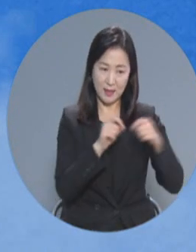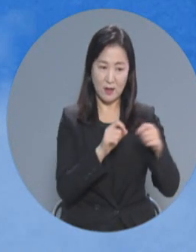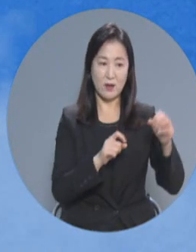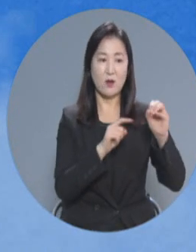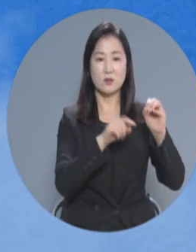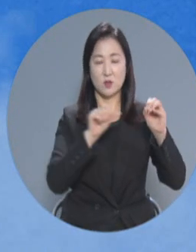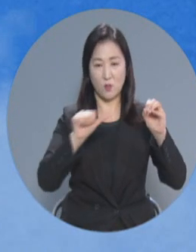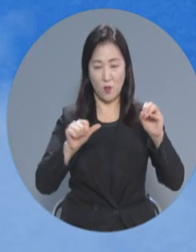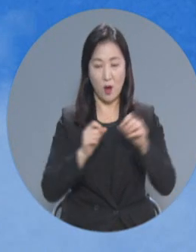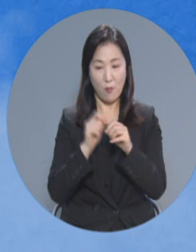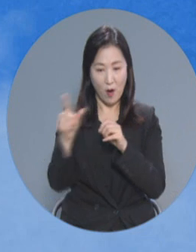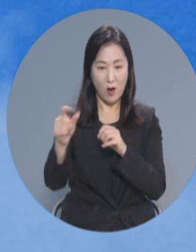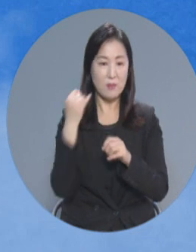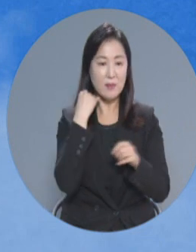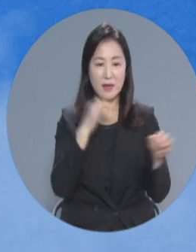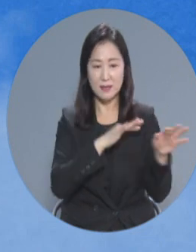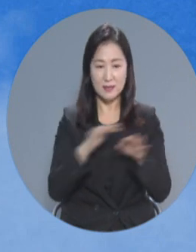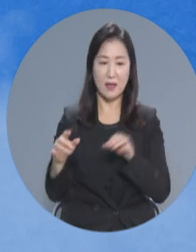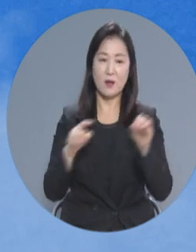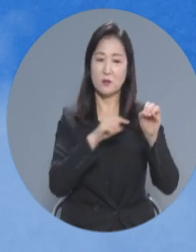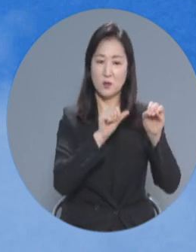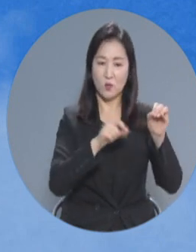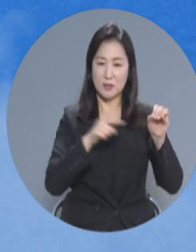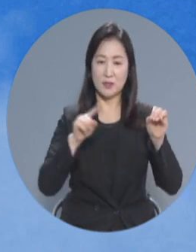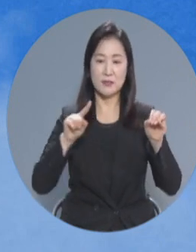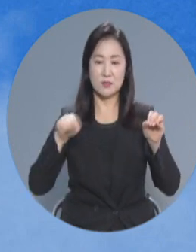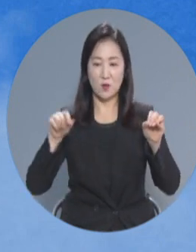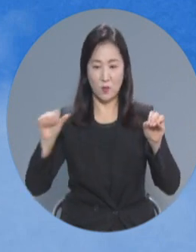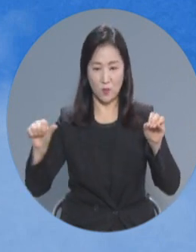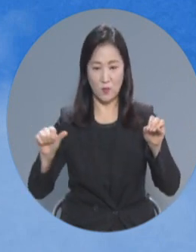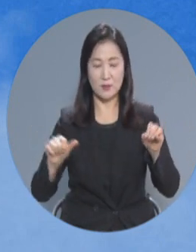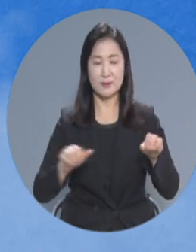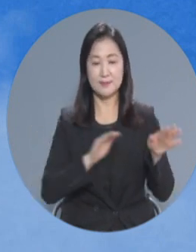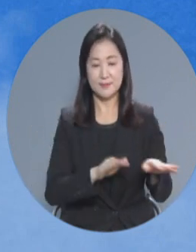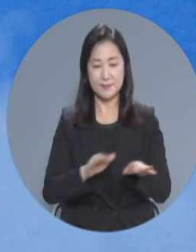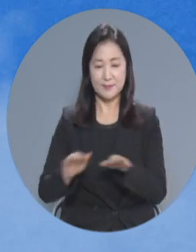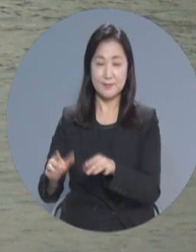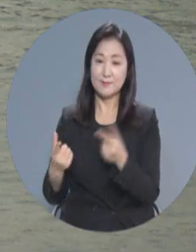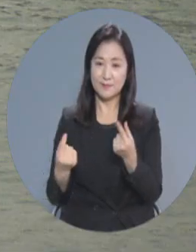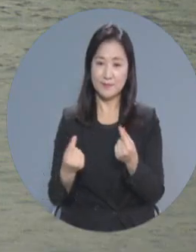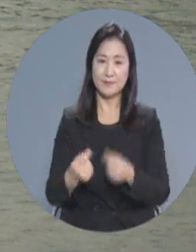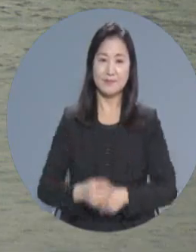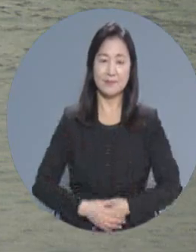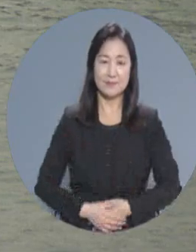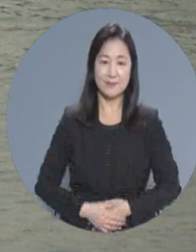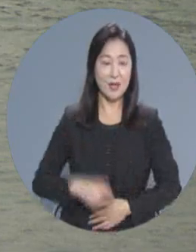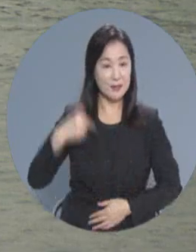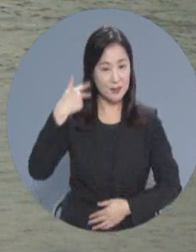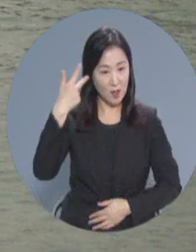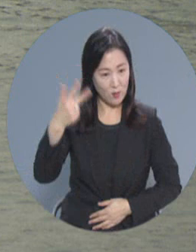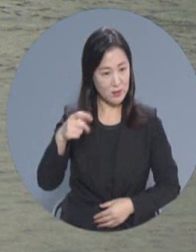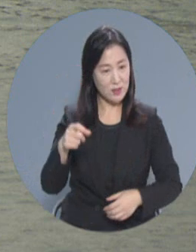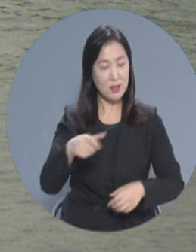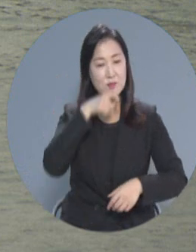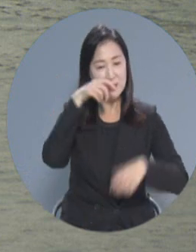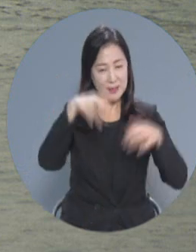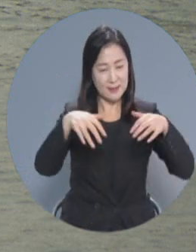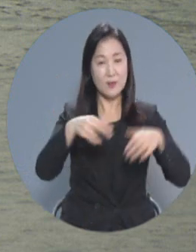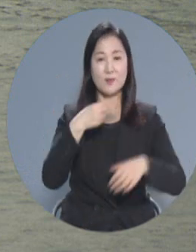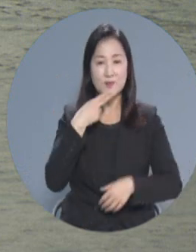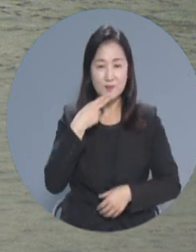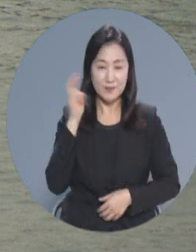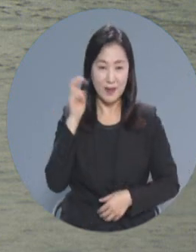0.5m, 먼바다에서 0.5에서 1.5m로 비교적 잔잔하게 일겠습니다. 다음 주에 특별한 비 소식은